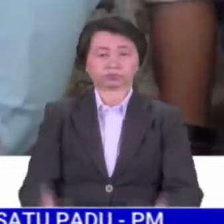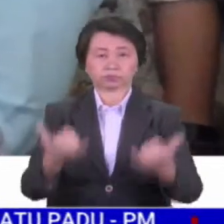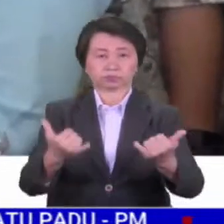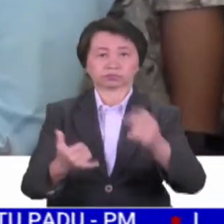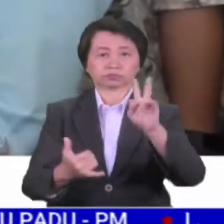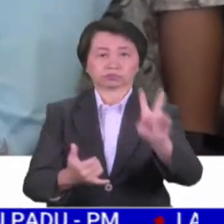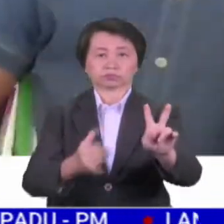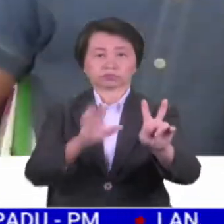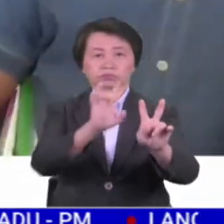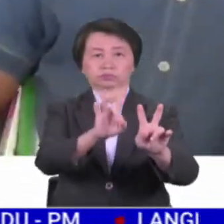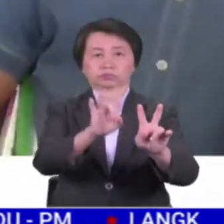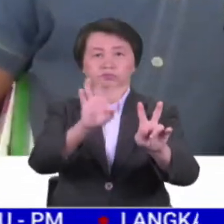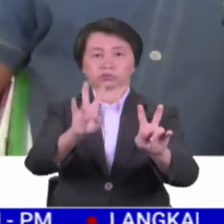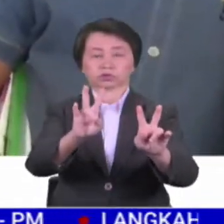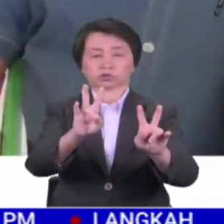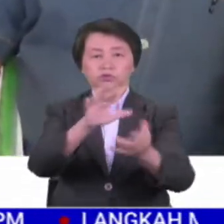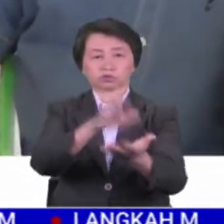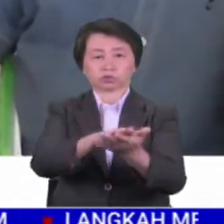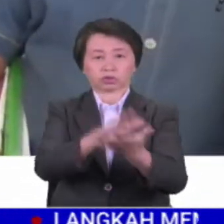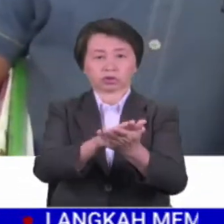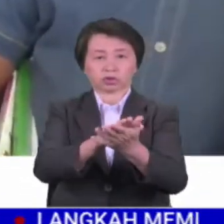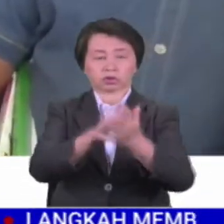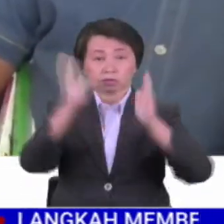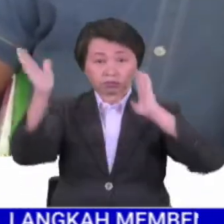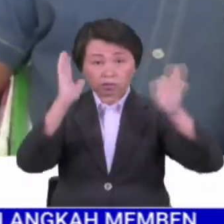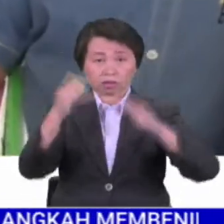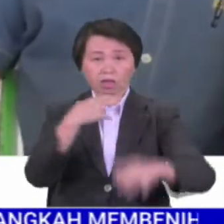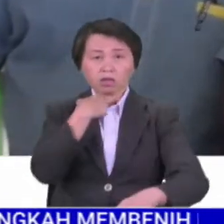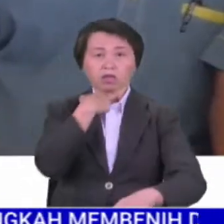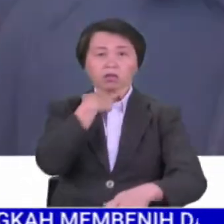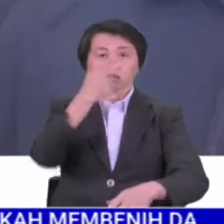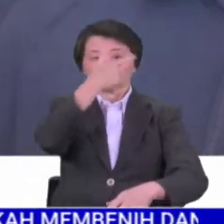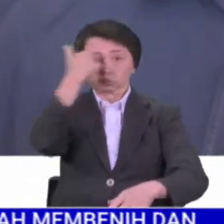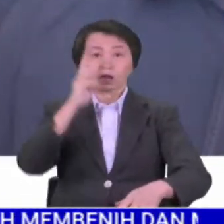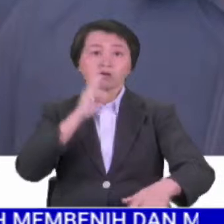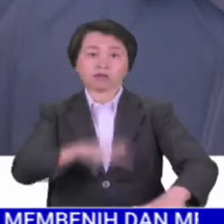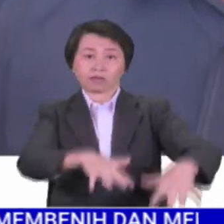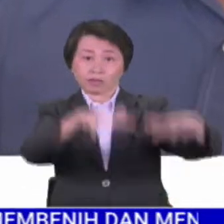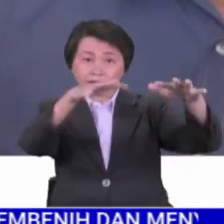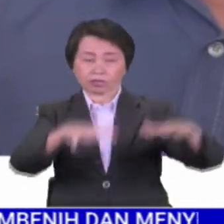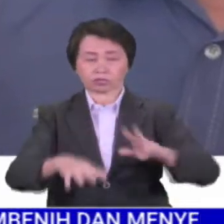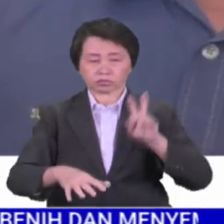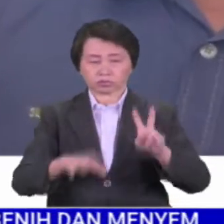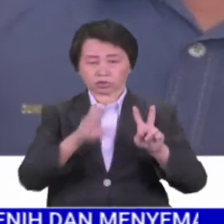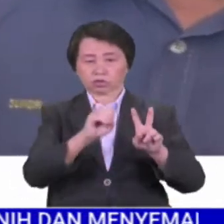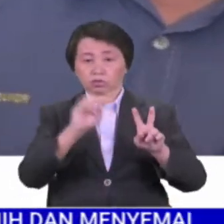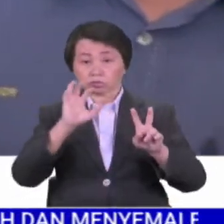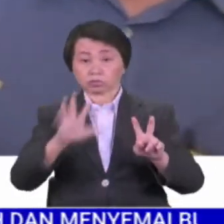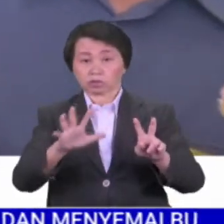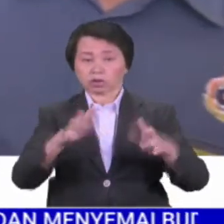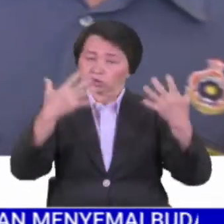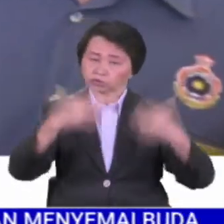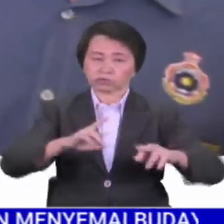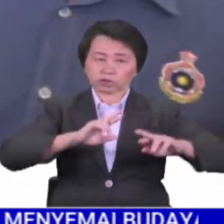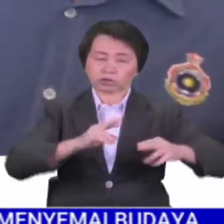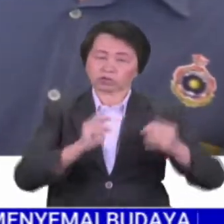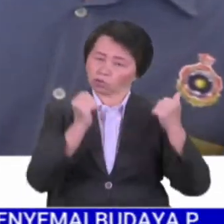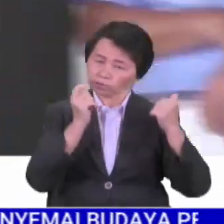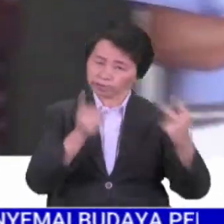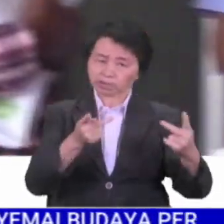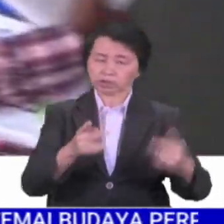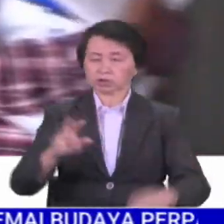Setakat ini, 287 sekolah di seluruh negara terjejas akibat banjir. 205 daripadanya telah pulih,